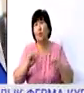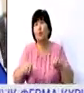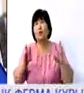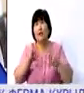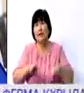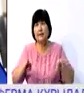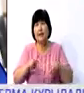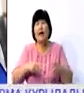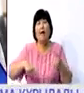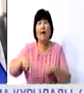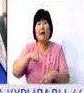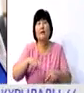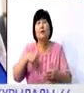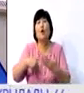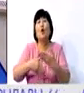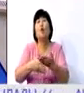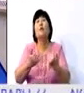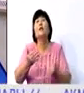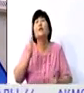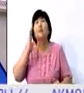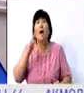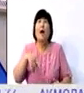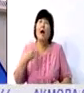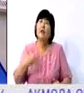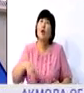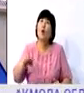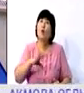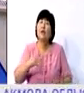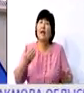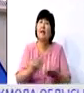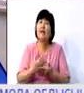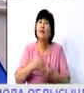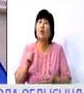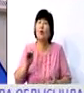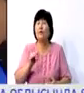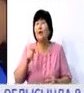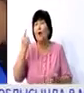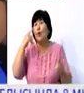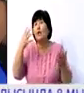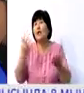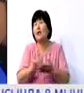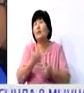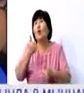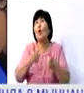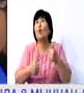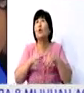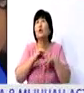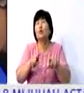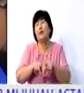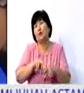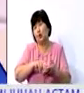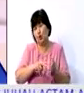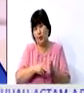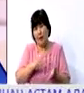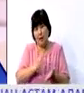зерттеп, кәсіпкерлерге көмектеспекпіз. Айта кетейік, өңірлік инновация офисі алдағы уақытта өнертапқыштар арасында конкурстар ұйымдастыруды жоспарлап